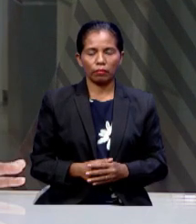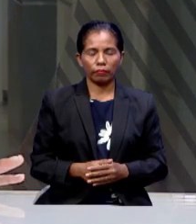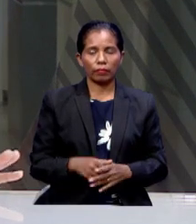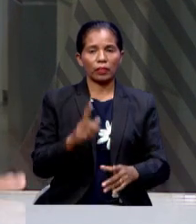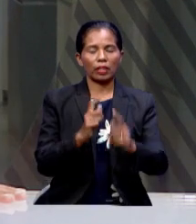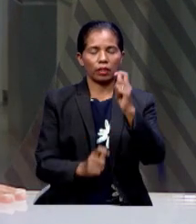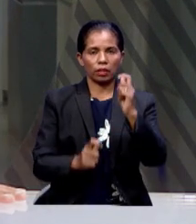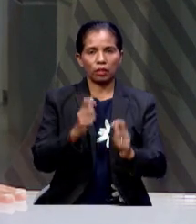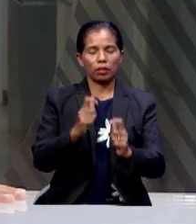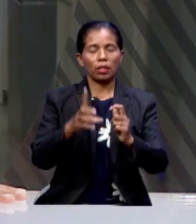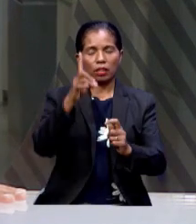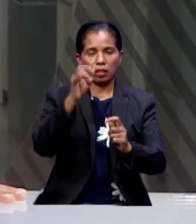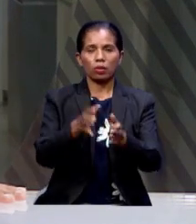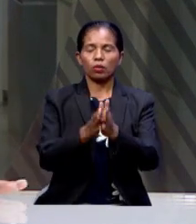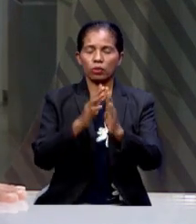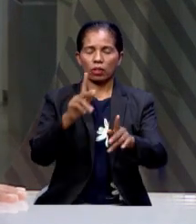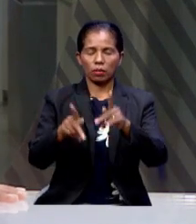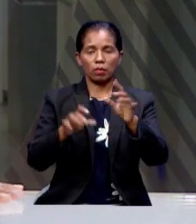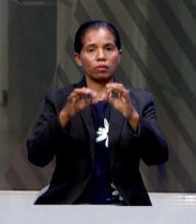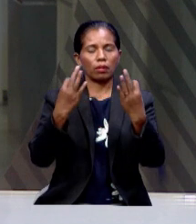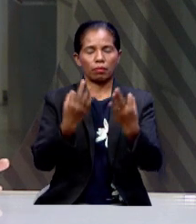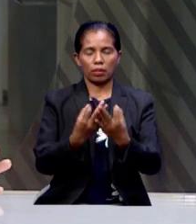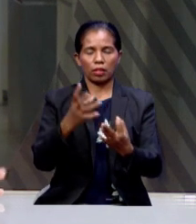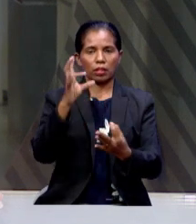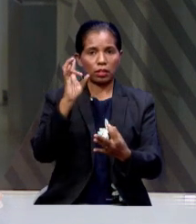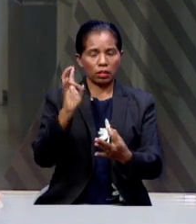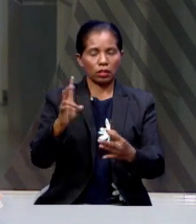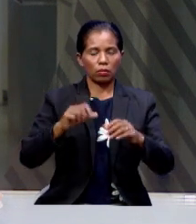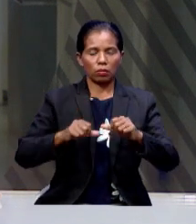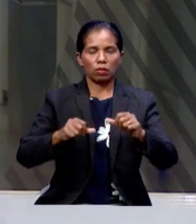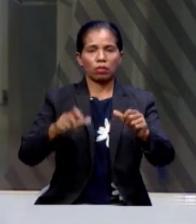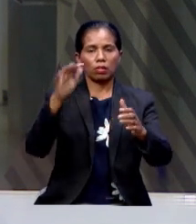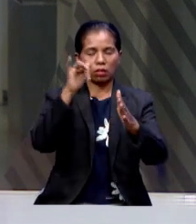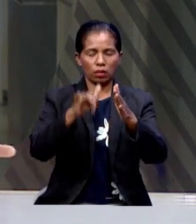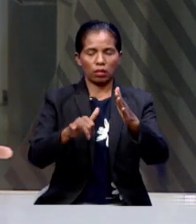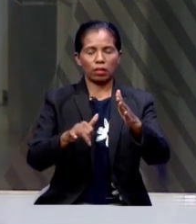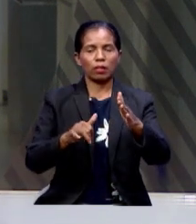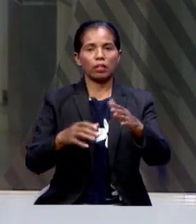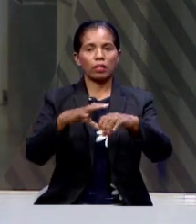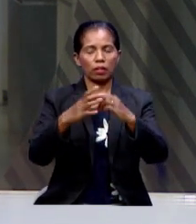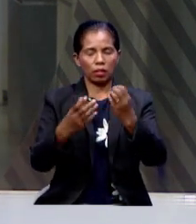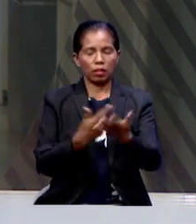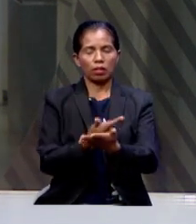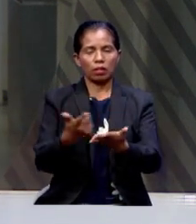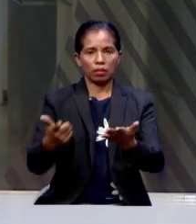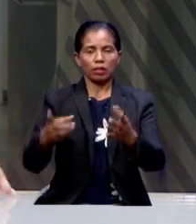Tribunal Desil Taldili husu kumni dari Mekain hitu nebe kontinu okupa raye be kusik raik atau kumpri desisaun